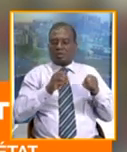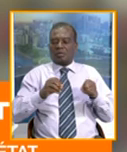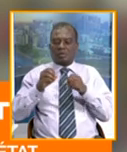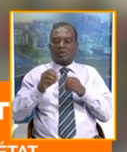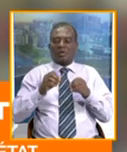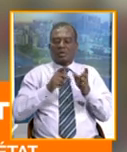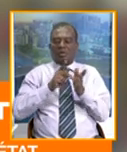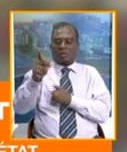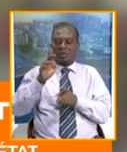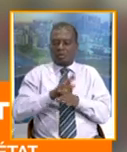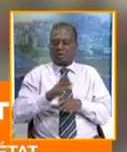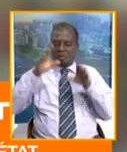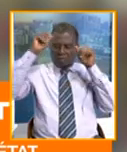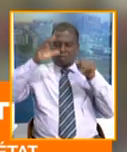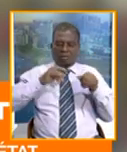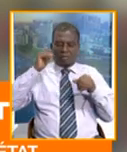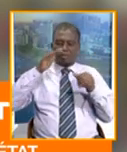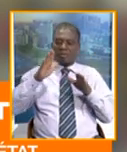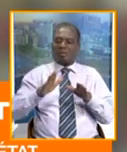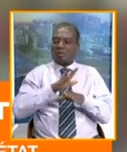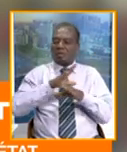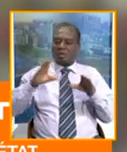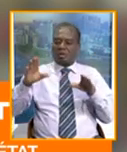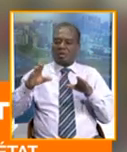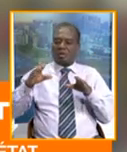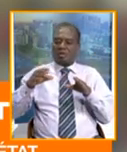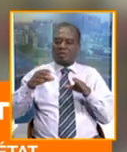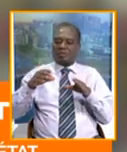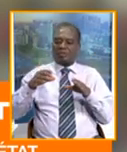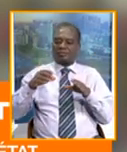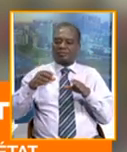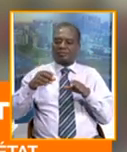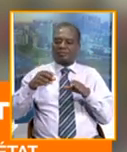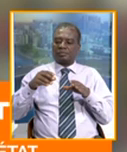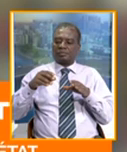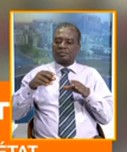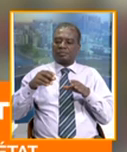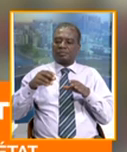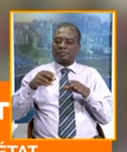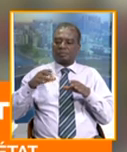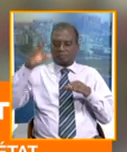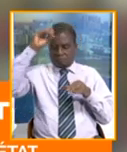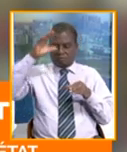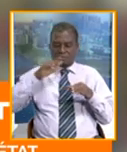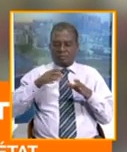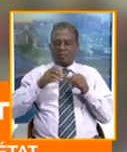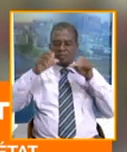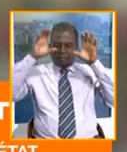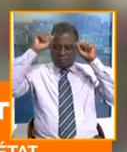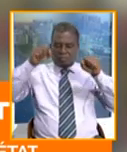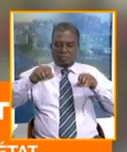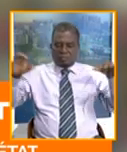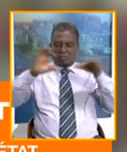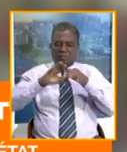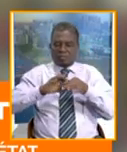professionnelles, Mesdames et Messieurs les présidents, secrétaires exécutifs ou secrétaires généraux des partis politiques, Messieurs les présidents de la